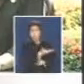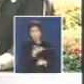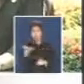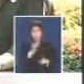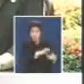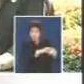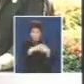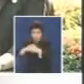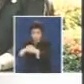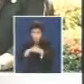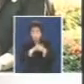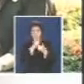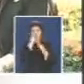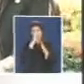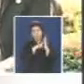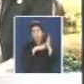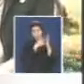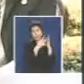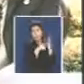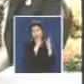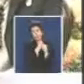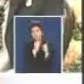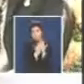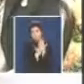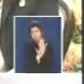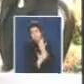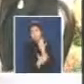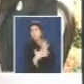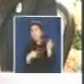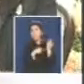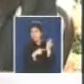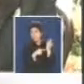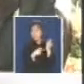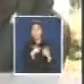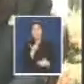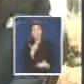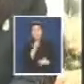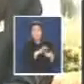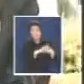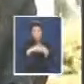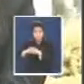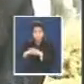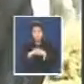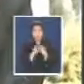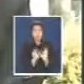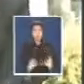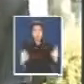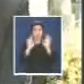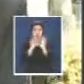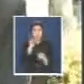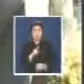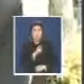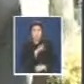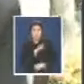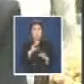ที่คุณสุรนันท์จะเห็นว่าจากแผนเนี่ยทำเยอะมากนะคะแล้วก็ต้องการความร่วมมือมากนะคะอันนี้ก็คือเป็นหน้าที่ของรัฐ